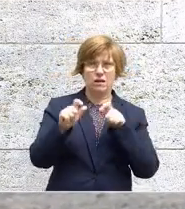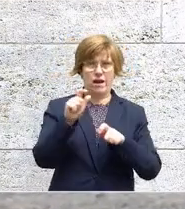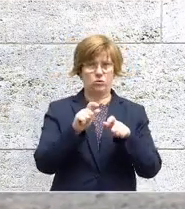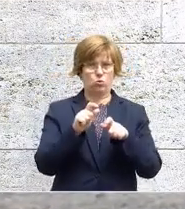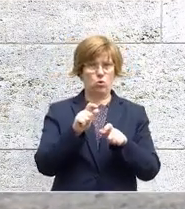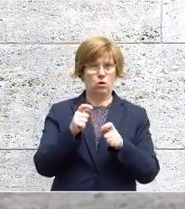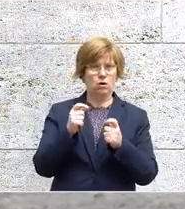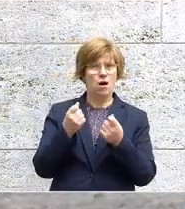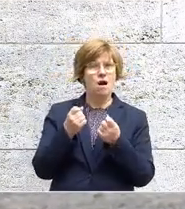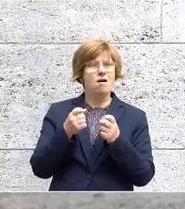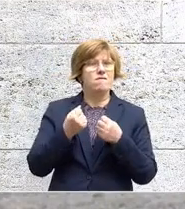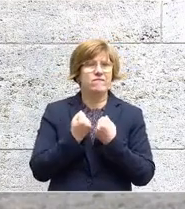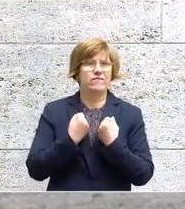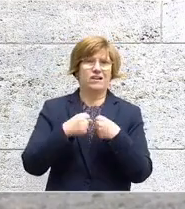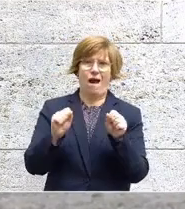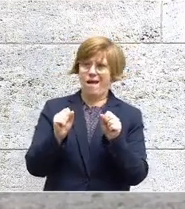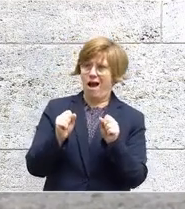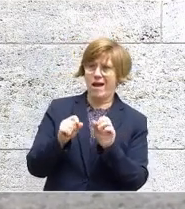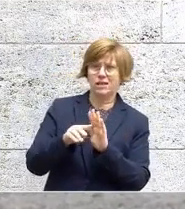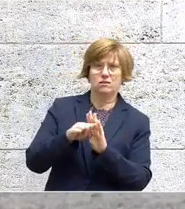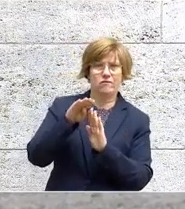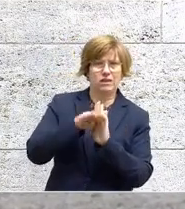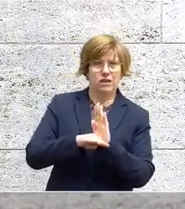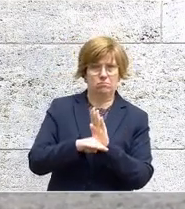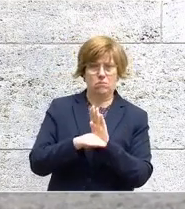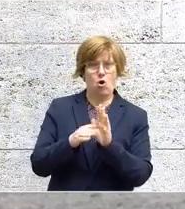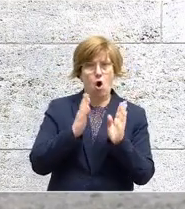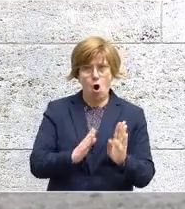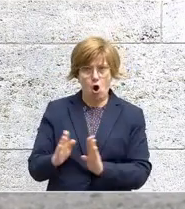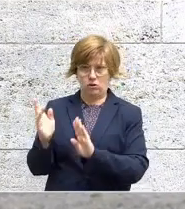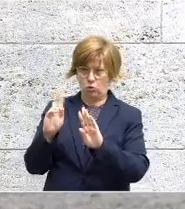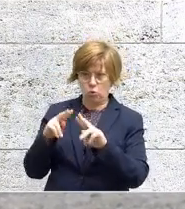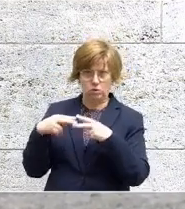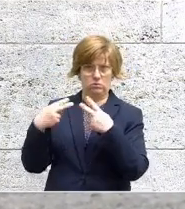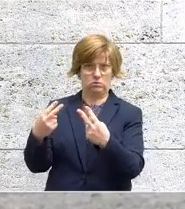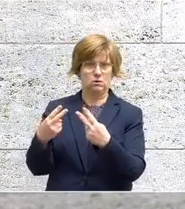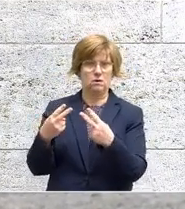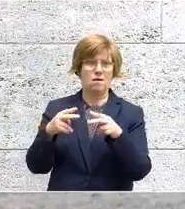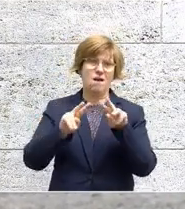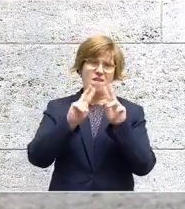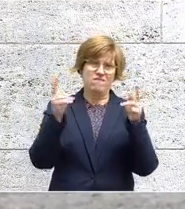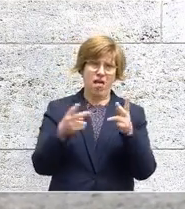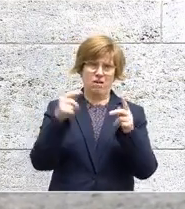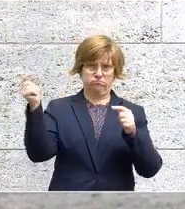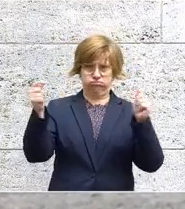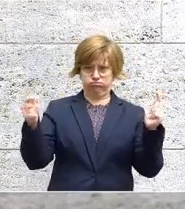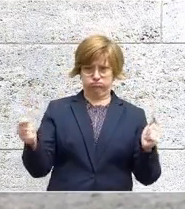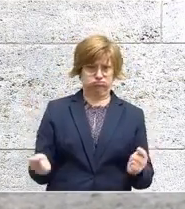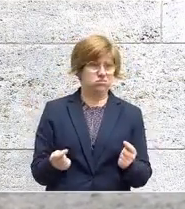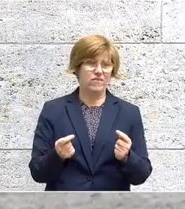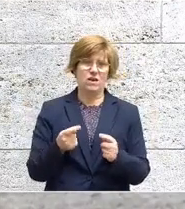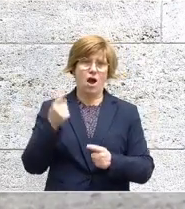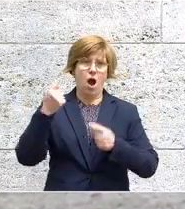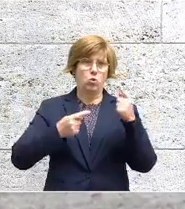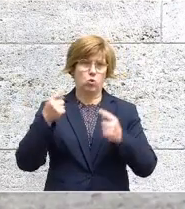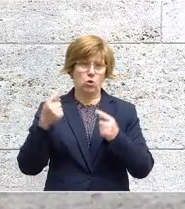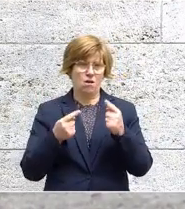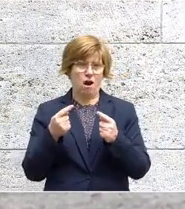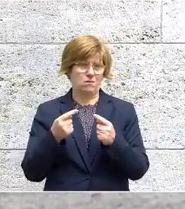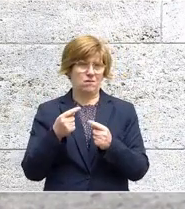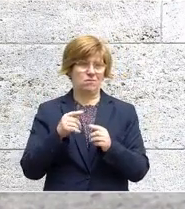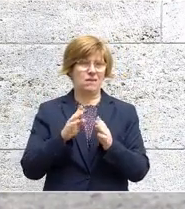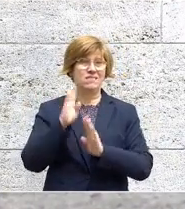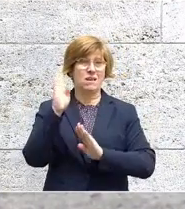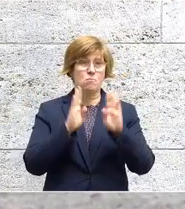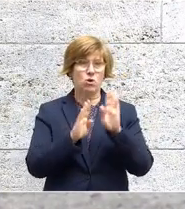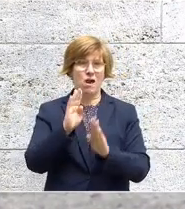Freiheit und regelbasierter Ordnung richten. Überall auf der Welt gewinnen Autokraten und